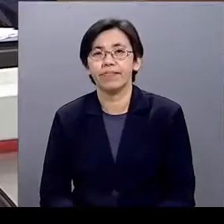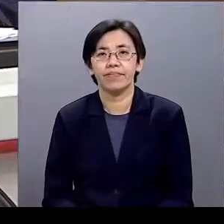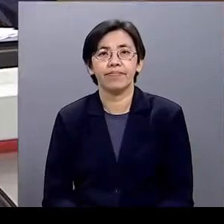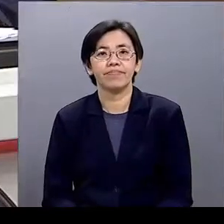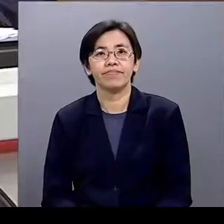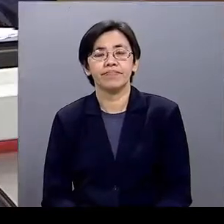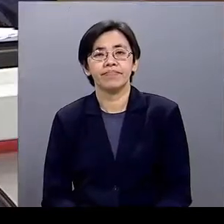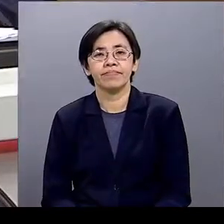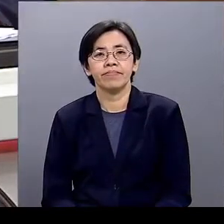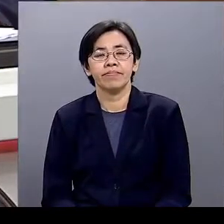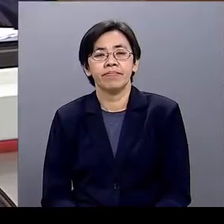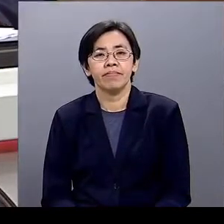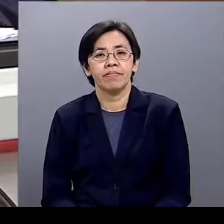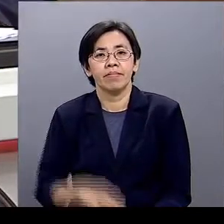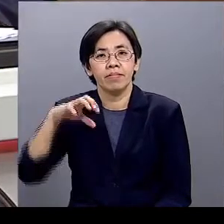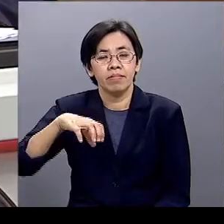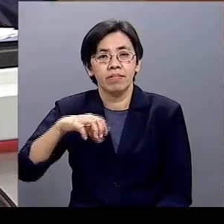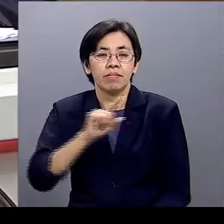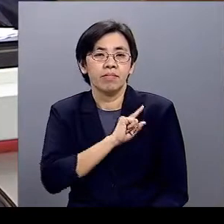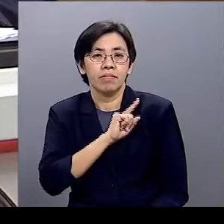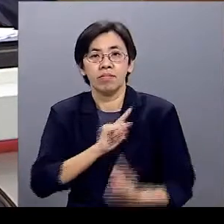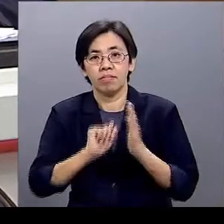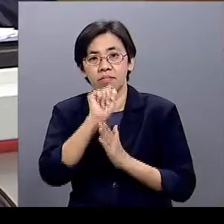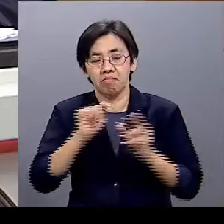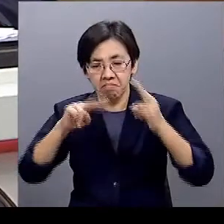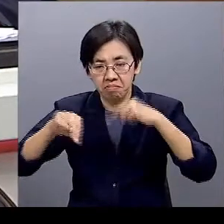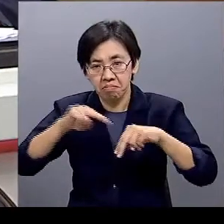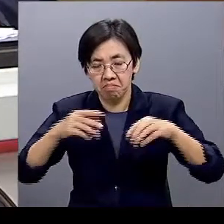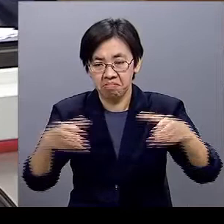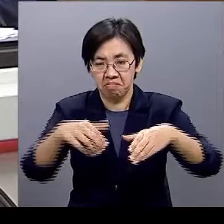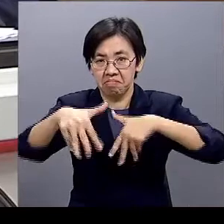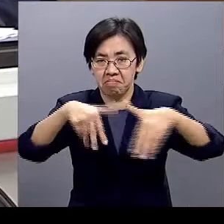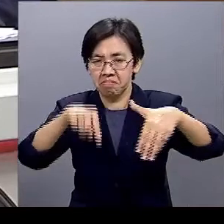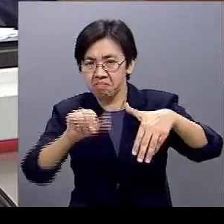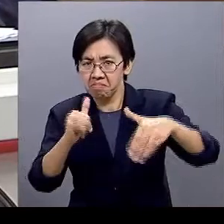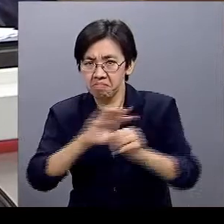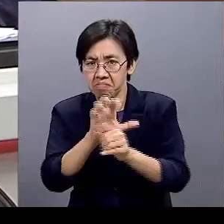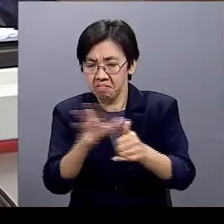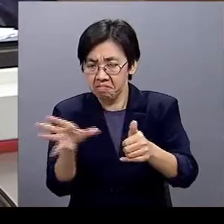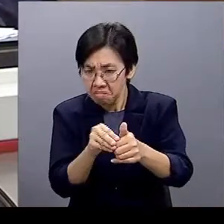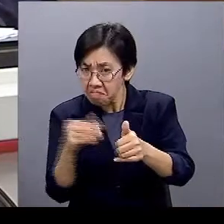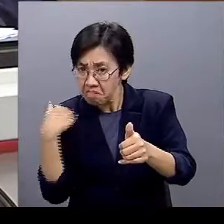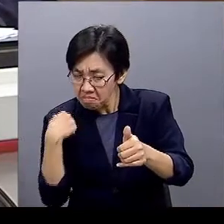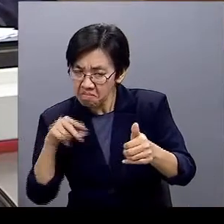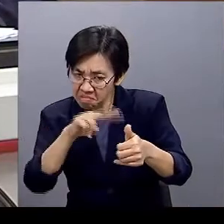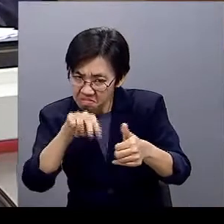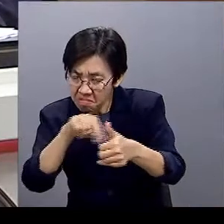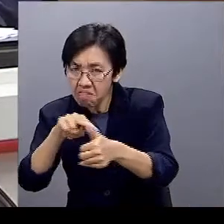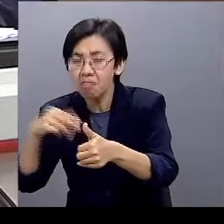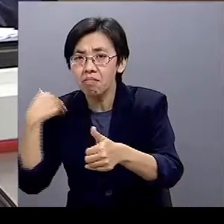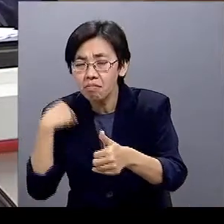หน่วยงานที่เกี่ยวข้องจังหวัดตากยังคงตรวจเชิงรุกกลุ่มเสี่ยงเพื่อหาผู้ติดเชื้อโควิด -19 อย่างต่อเนื่องนะคะล่าสุดพบผู้ติดเชื้อเ